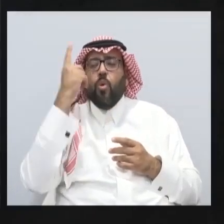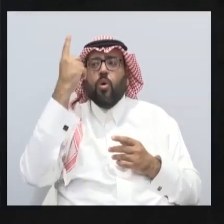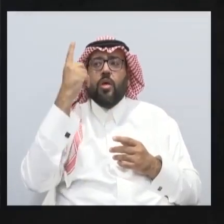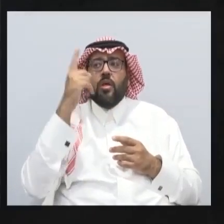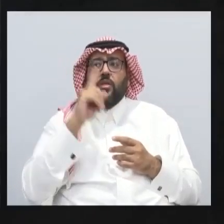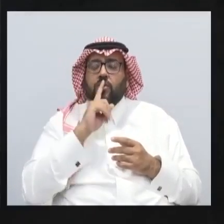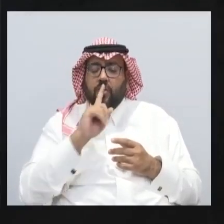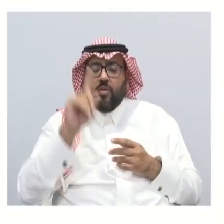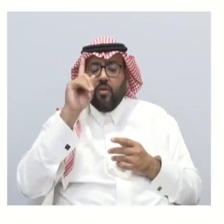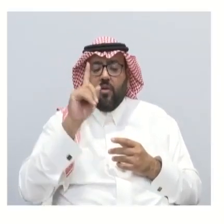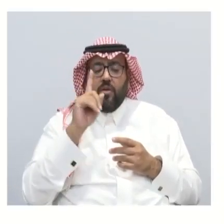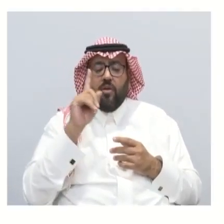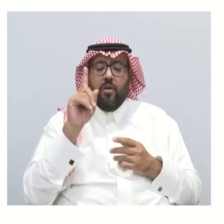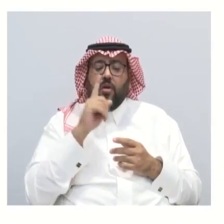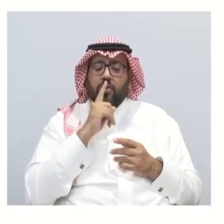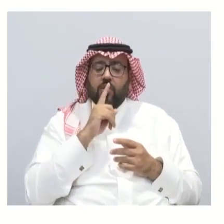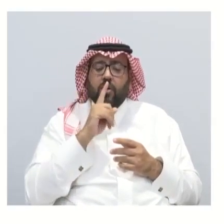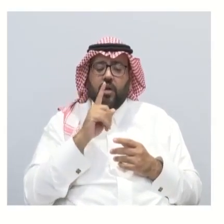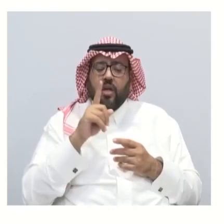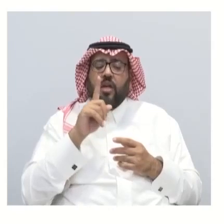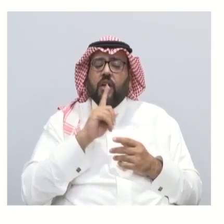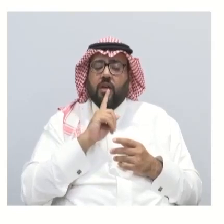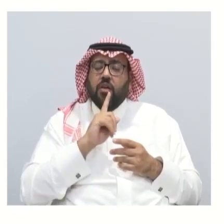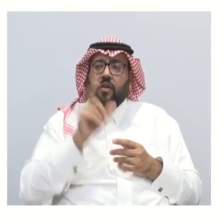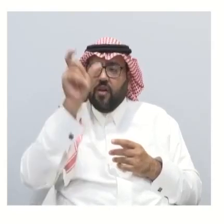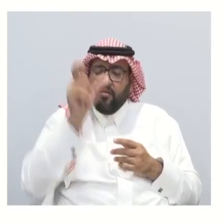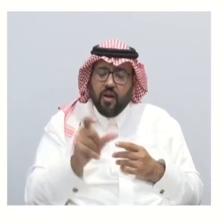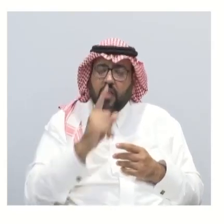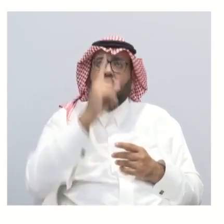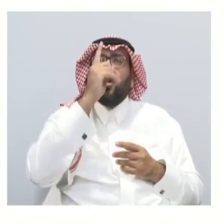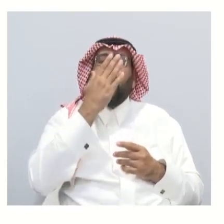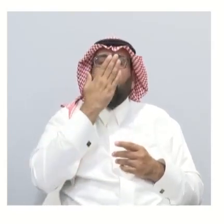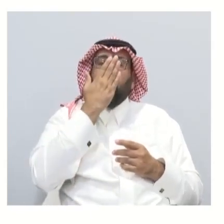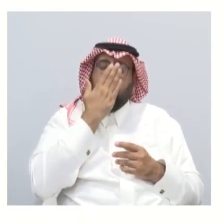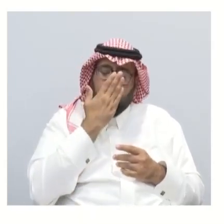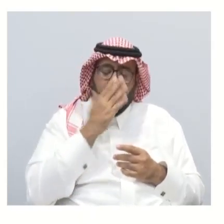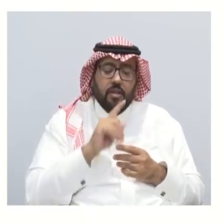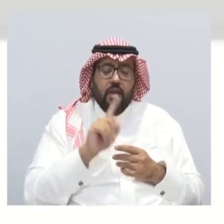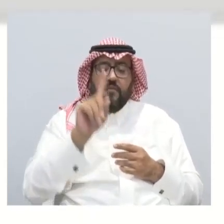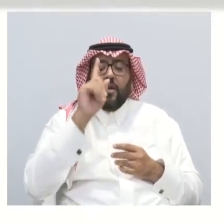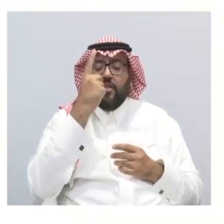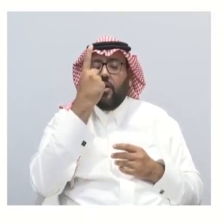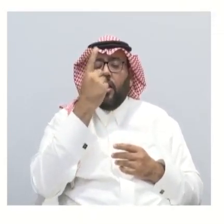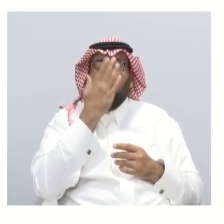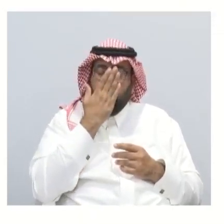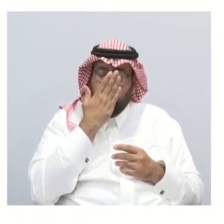ايش نعم افراد الله بالعباده افراد الله بالعباده